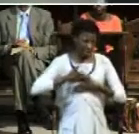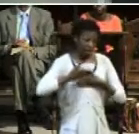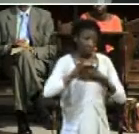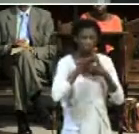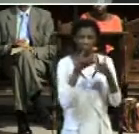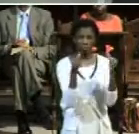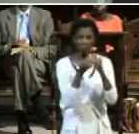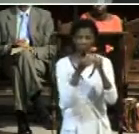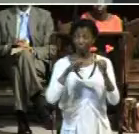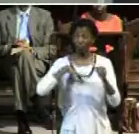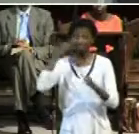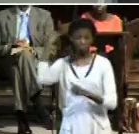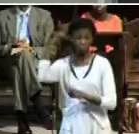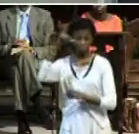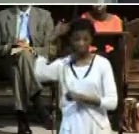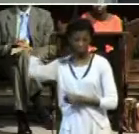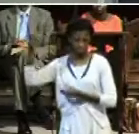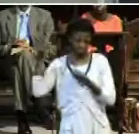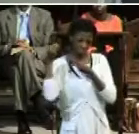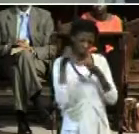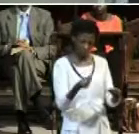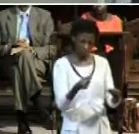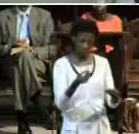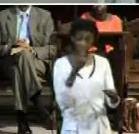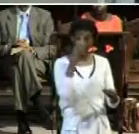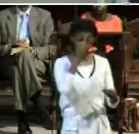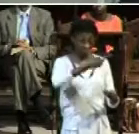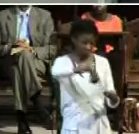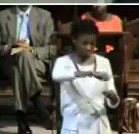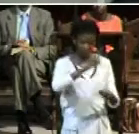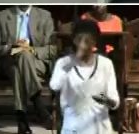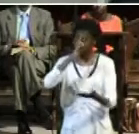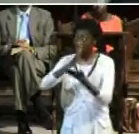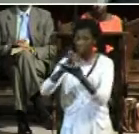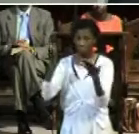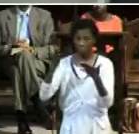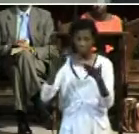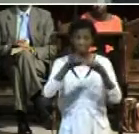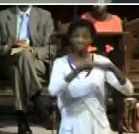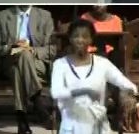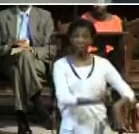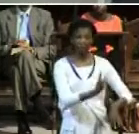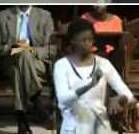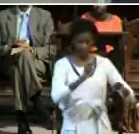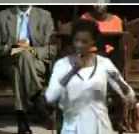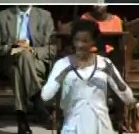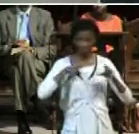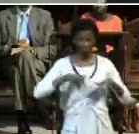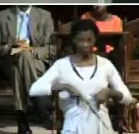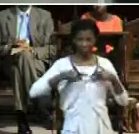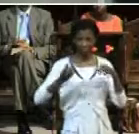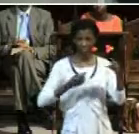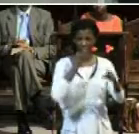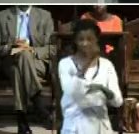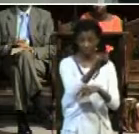Fils unique, pour que quiconque met sa foi en lui ne se perde pas, mais qu'il ait la vie éternelle.